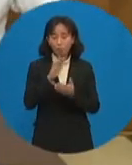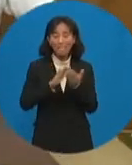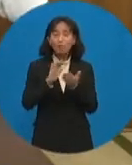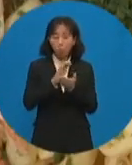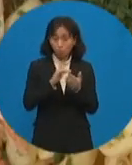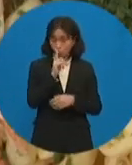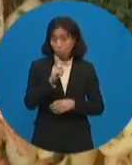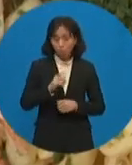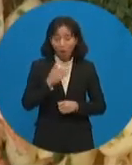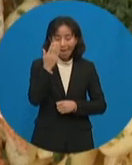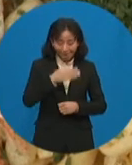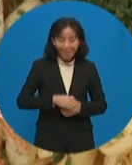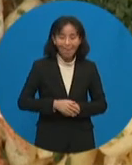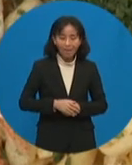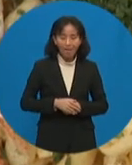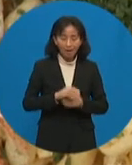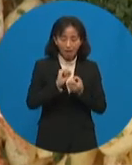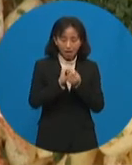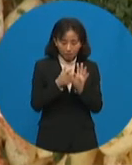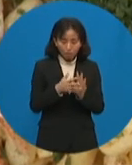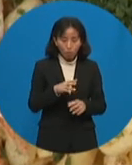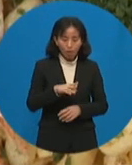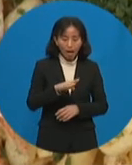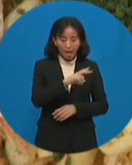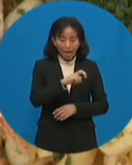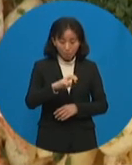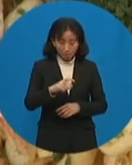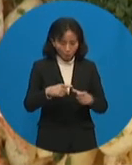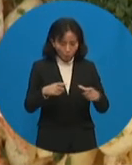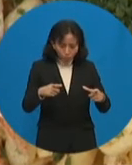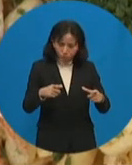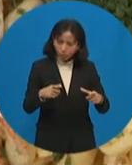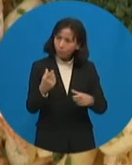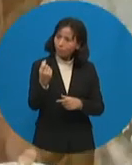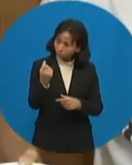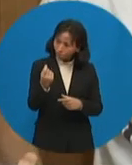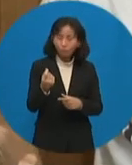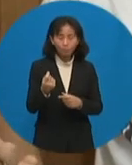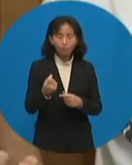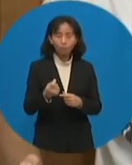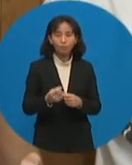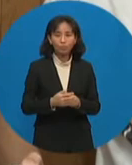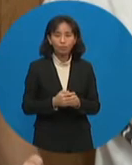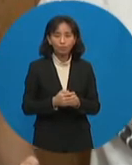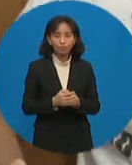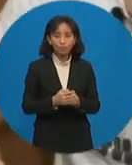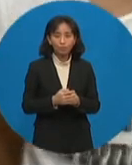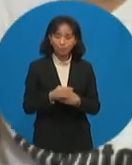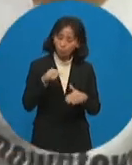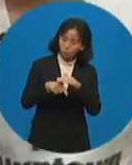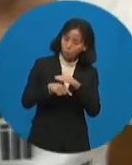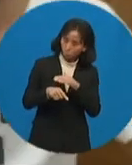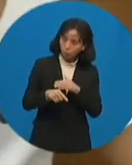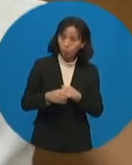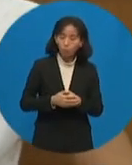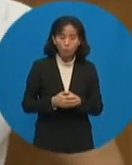が、 はい、そうです。 あの桜エビがちょっと大きいなと思ったんですけれども、はい、これは何かこだわりがあるんですか。 そうです